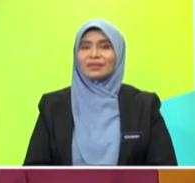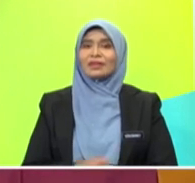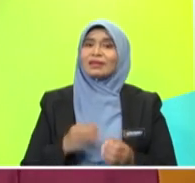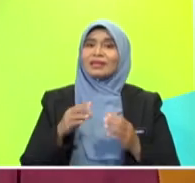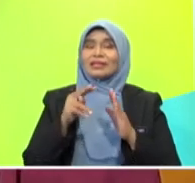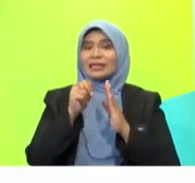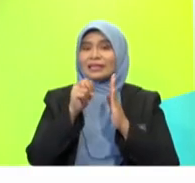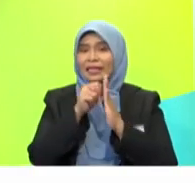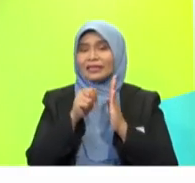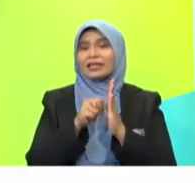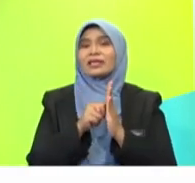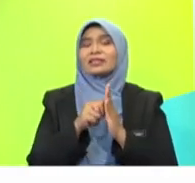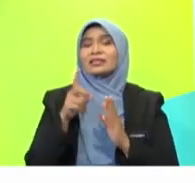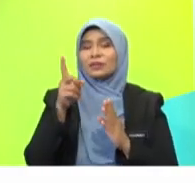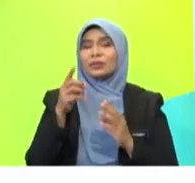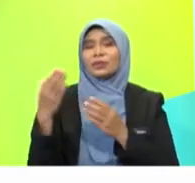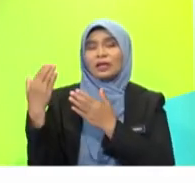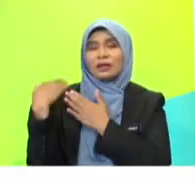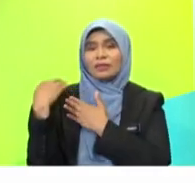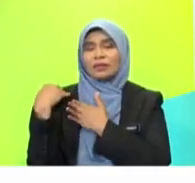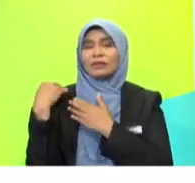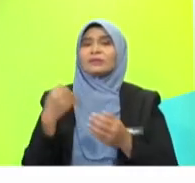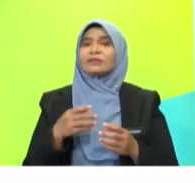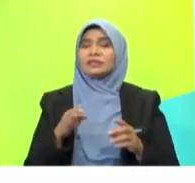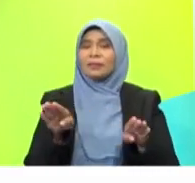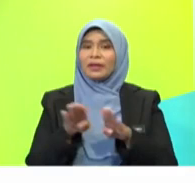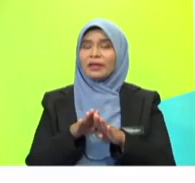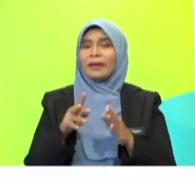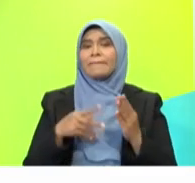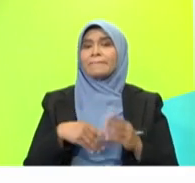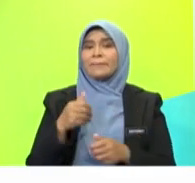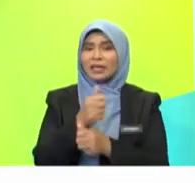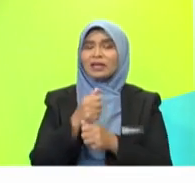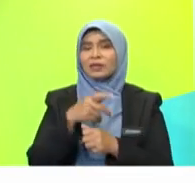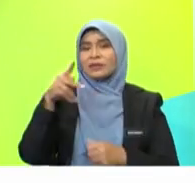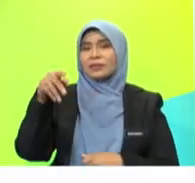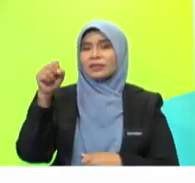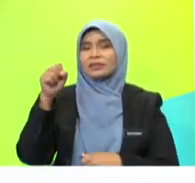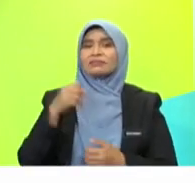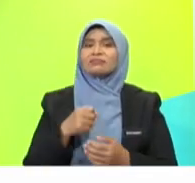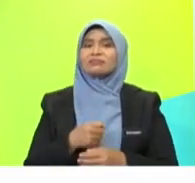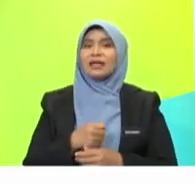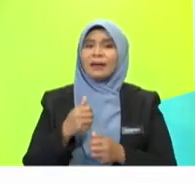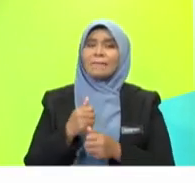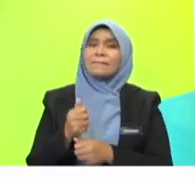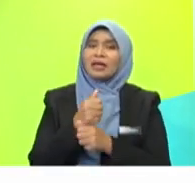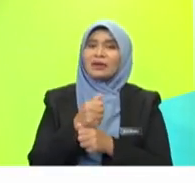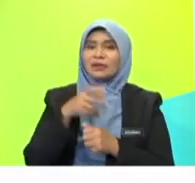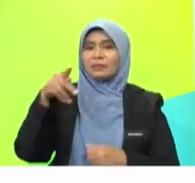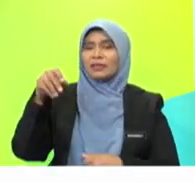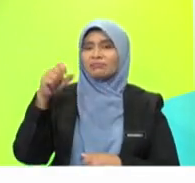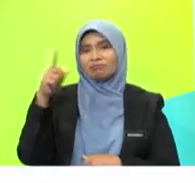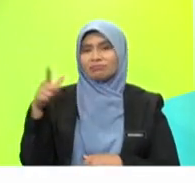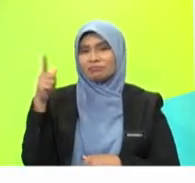satu daripada tanggung jawab sebagai pengawas pusat sumber nih dia